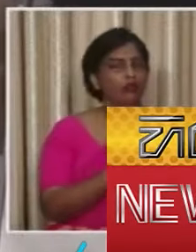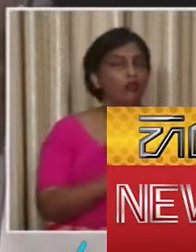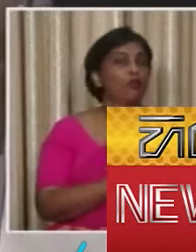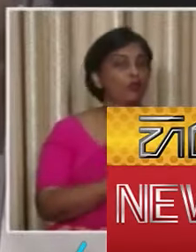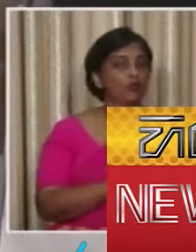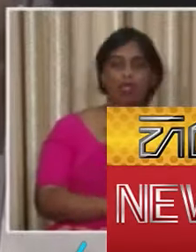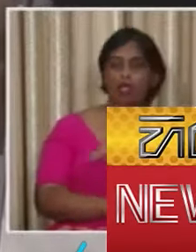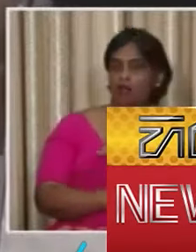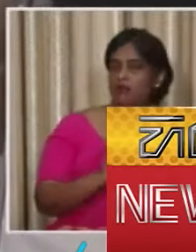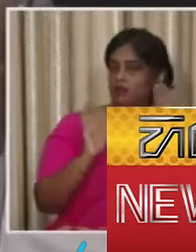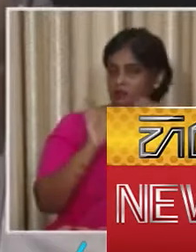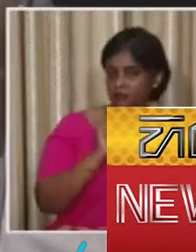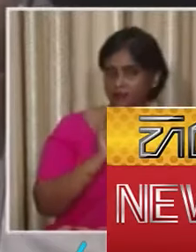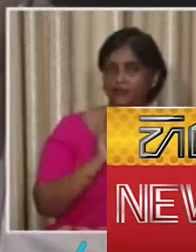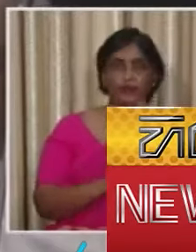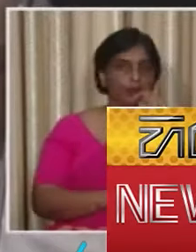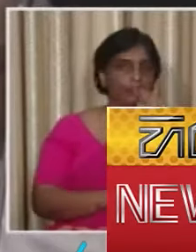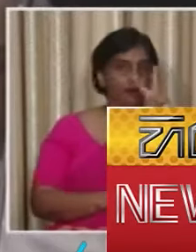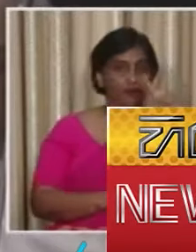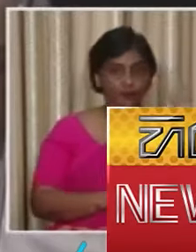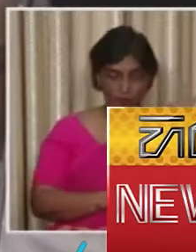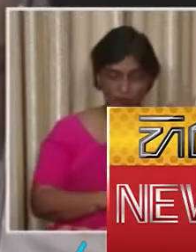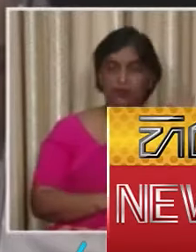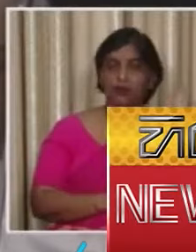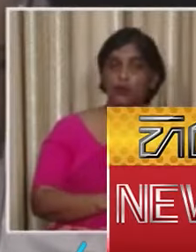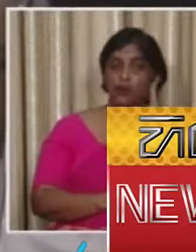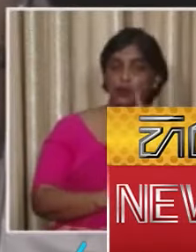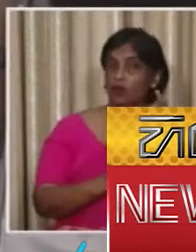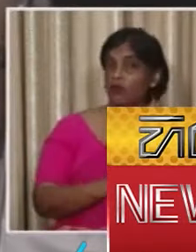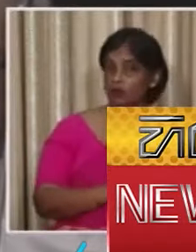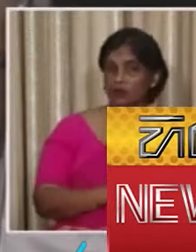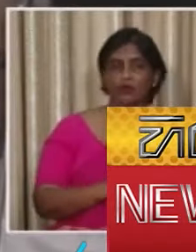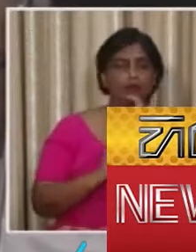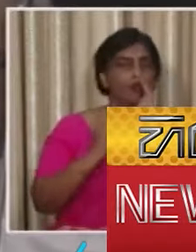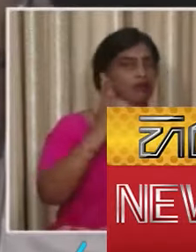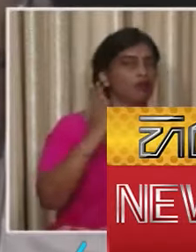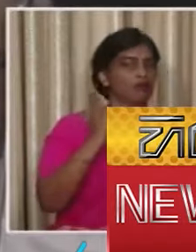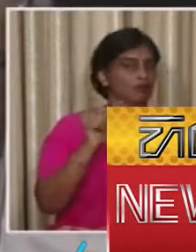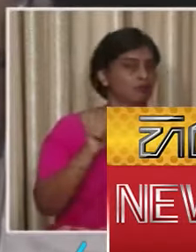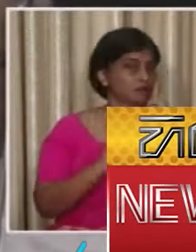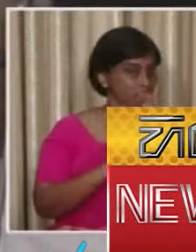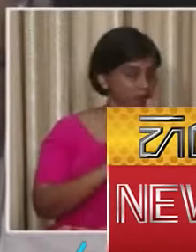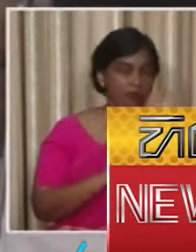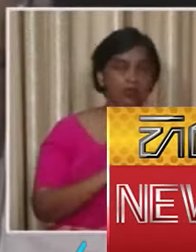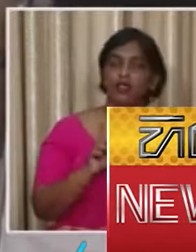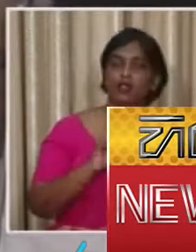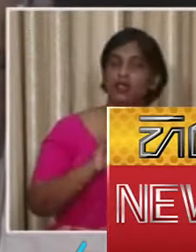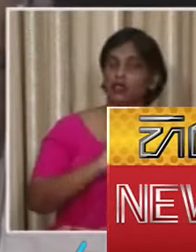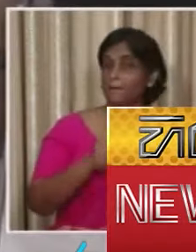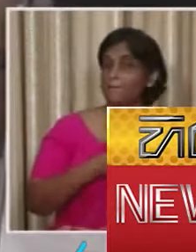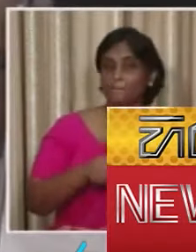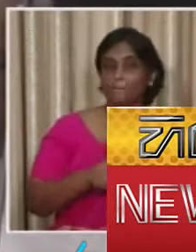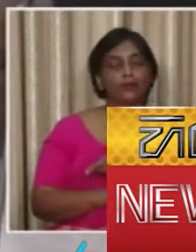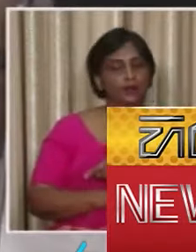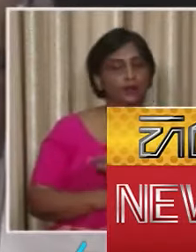මූල්‍යම ප්‍රතිලාභ පිළිබඳයි. 2022 වන විට විදේශ මුදලින් නාමනය කළ ණය ගෙවීම සඳහා දළදේශීය